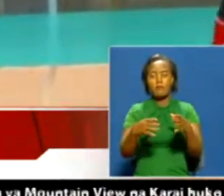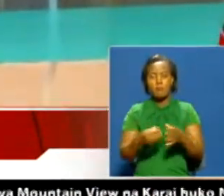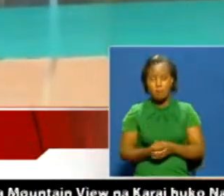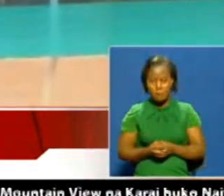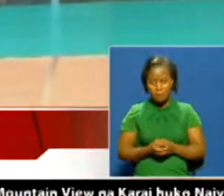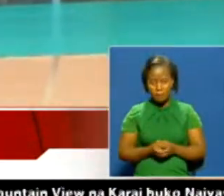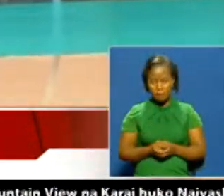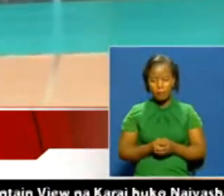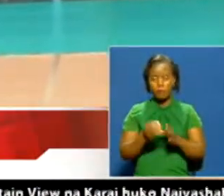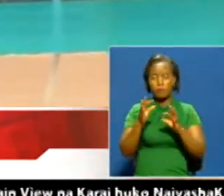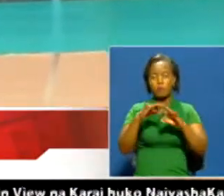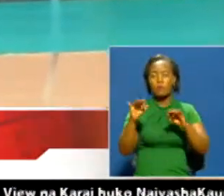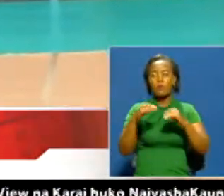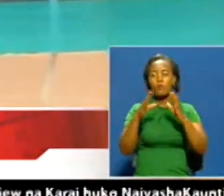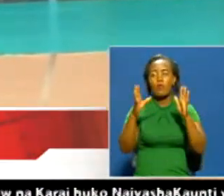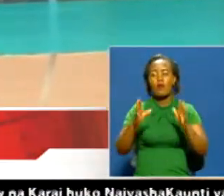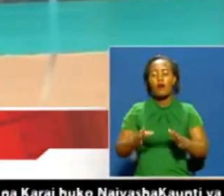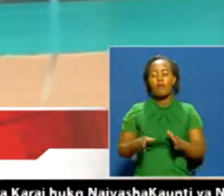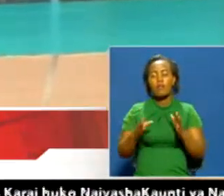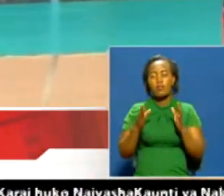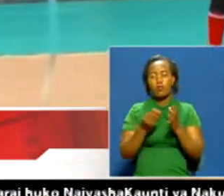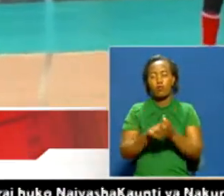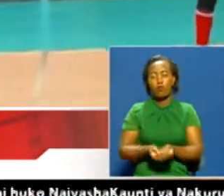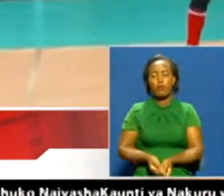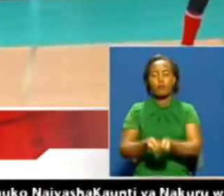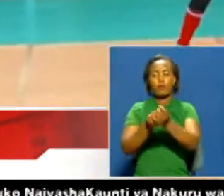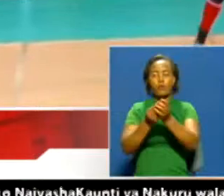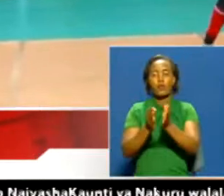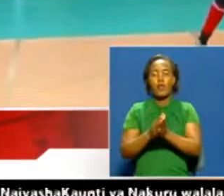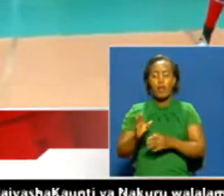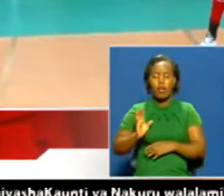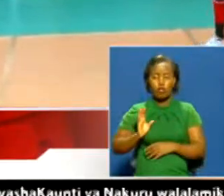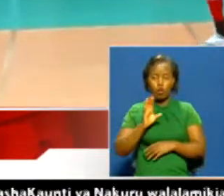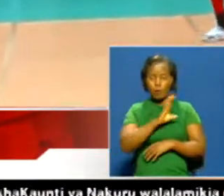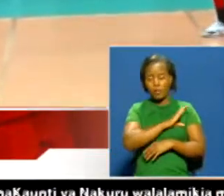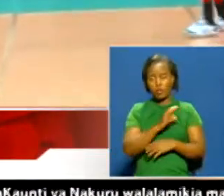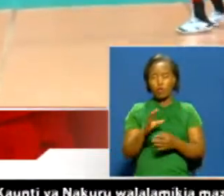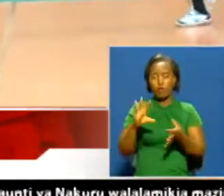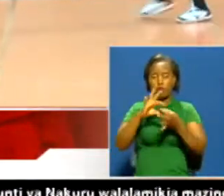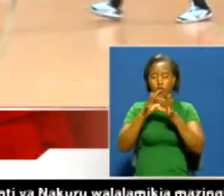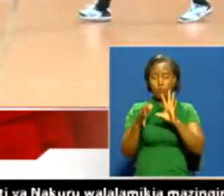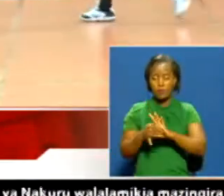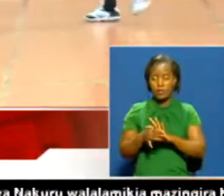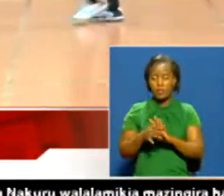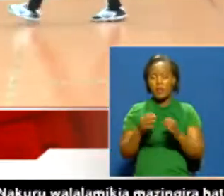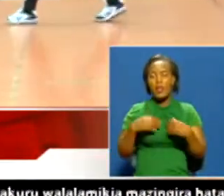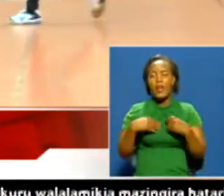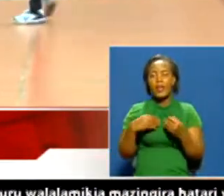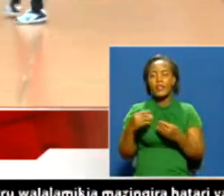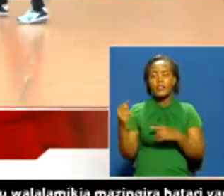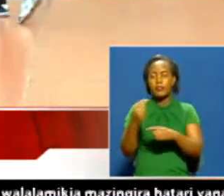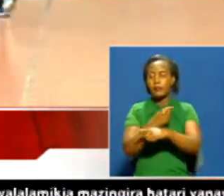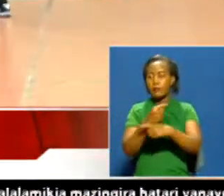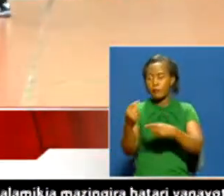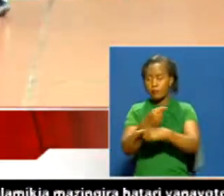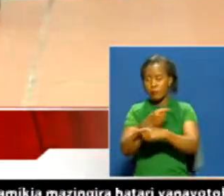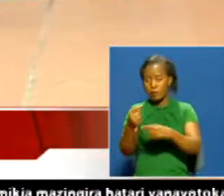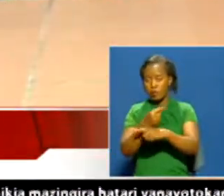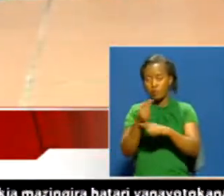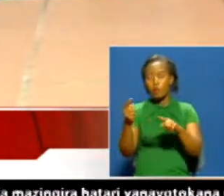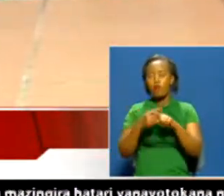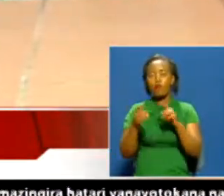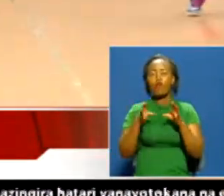Maafisa wa shirikisho la mchezo wa voliboli na kamati ya Olimpiki humu nchini walipokea usaidizi wa mafunzo ya timu hiyo kutoka kwa makocha wa